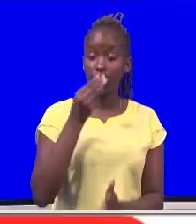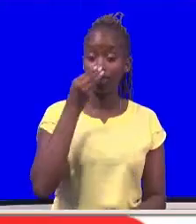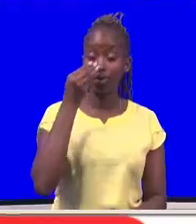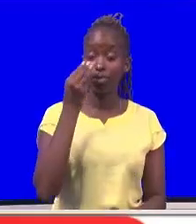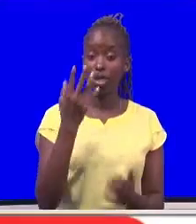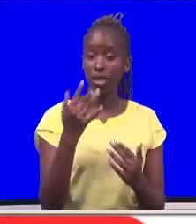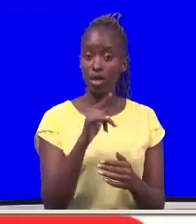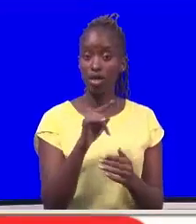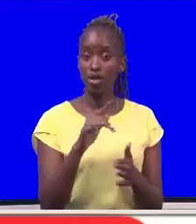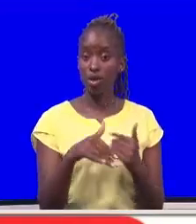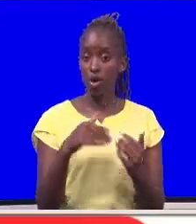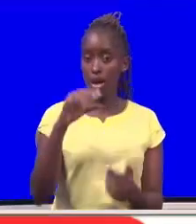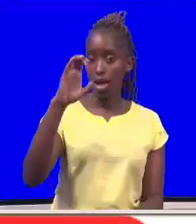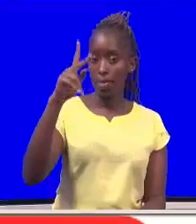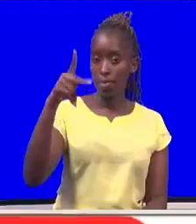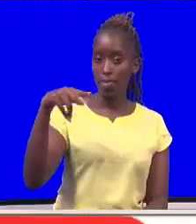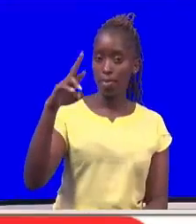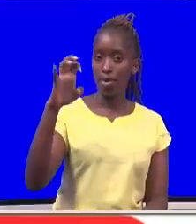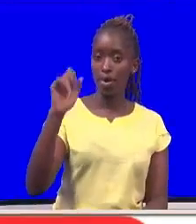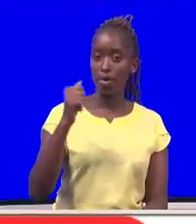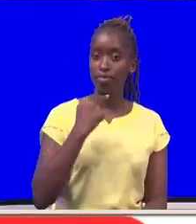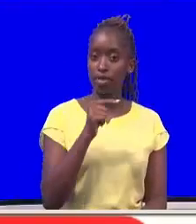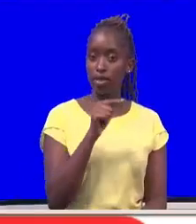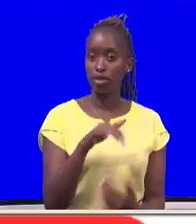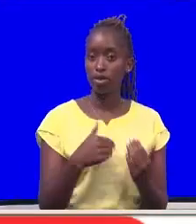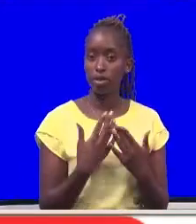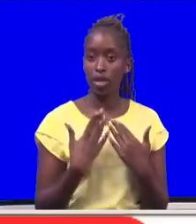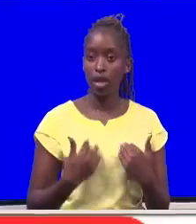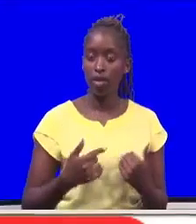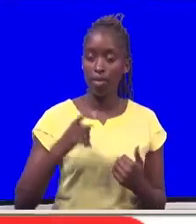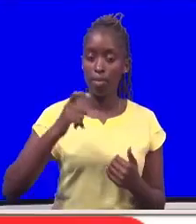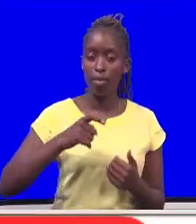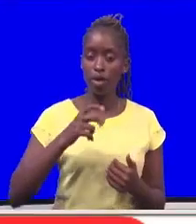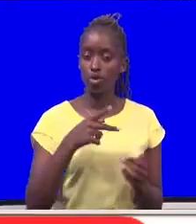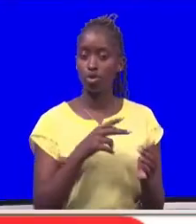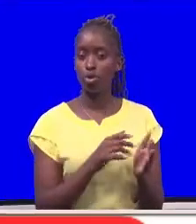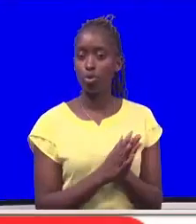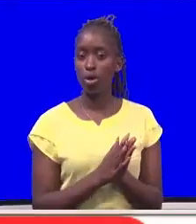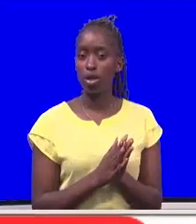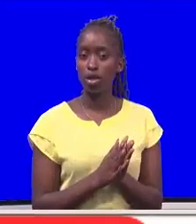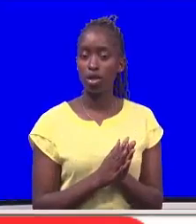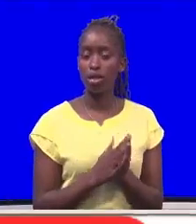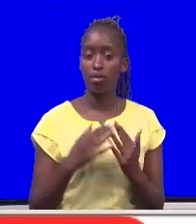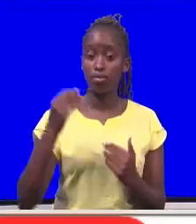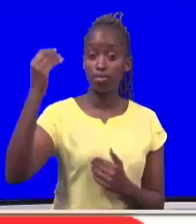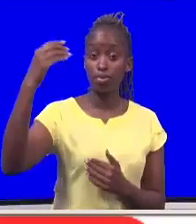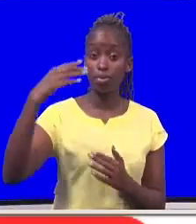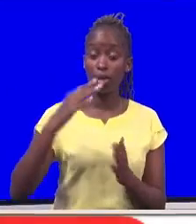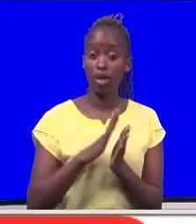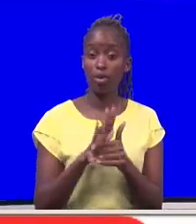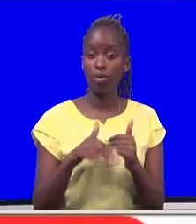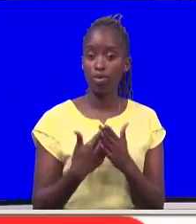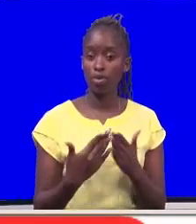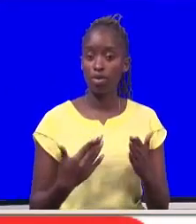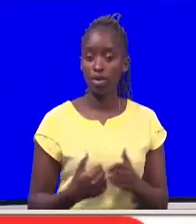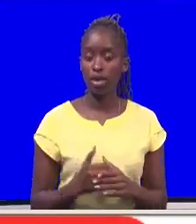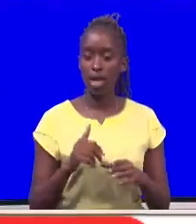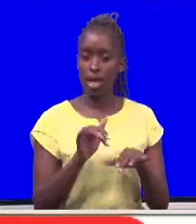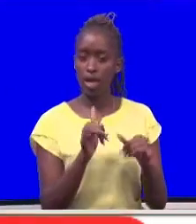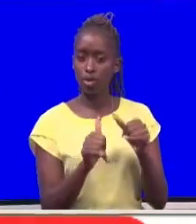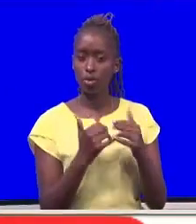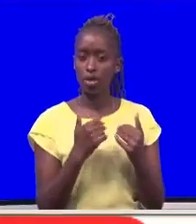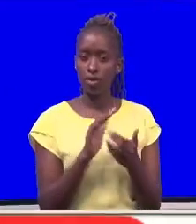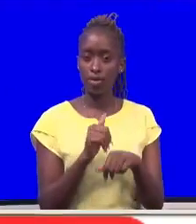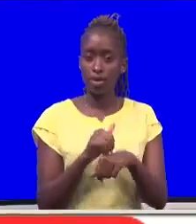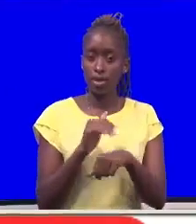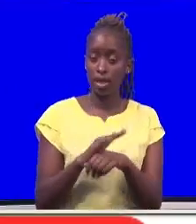bei ya mafuta inapaswa kuonekana katika gharama za maisha moja na gharama ya umeme. Kwenye taarifa iliyotumwa kwa vyombo vya habari, kampuni